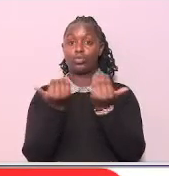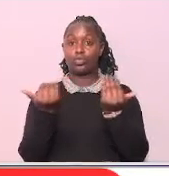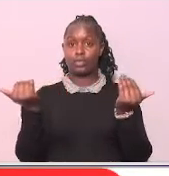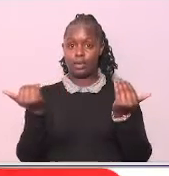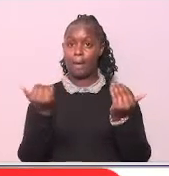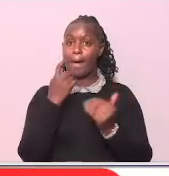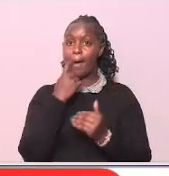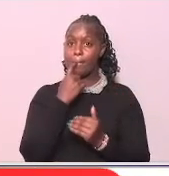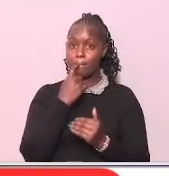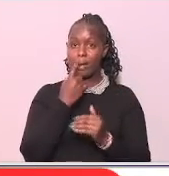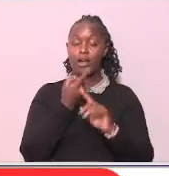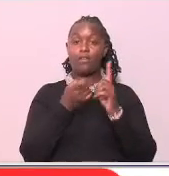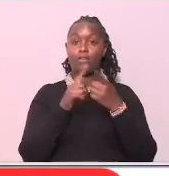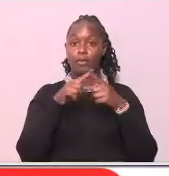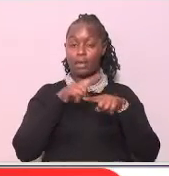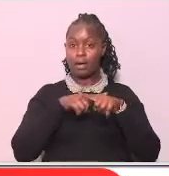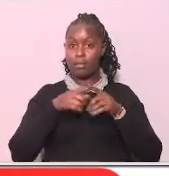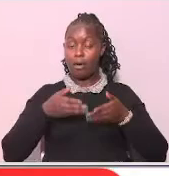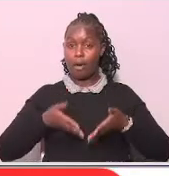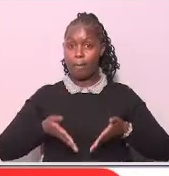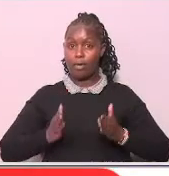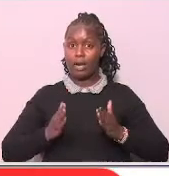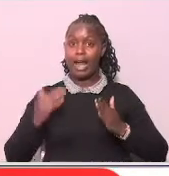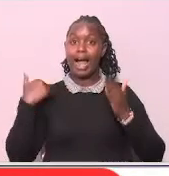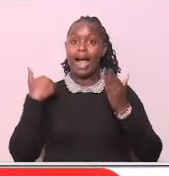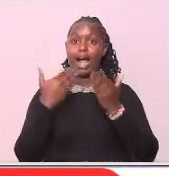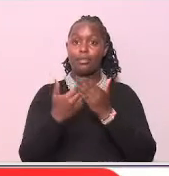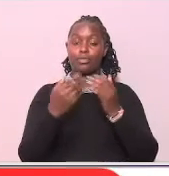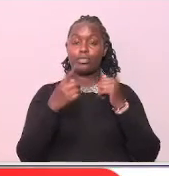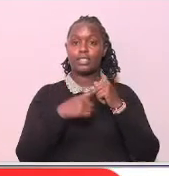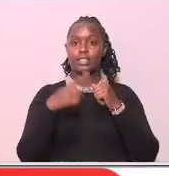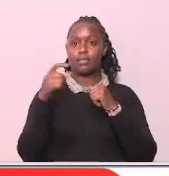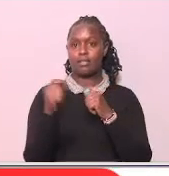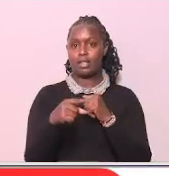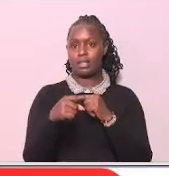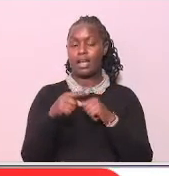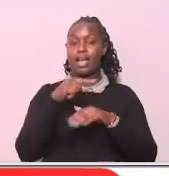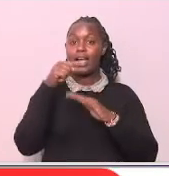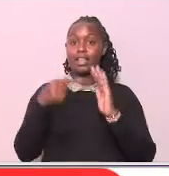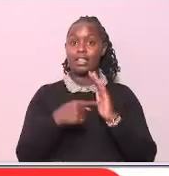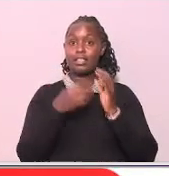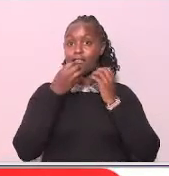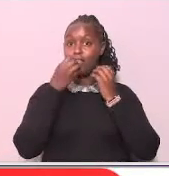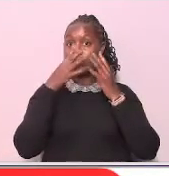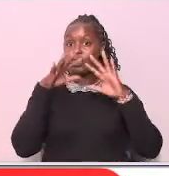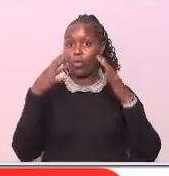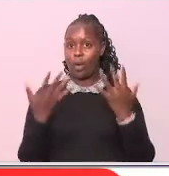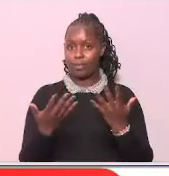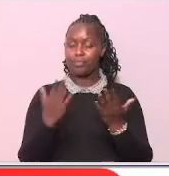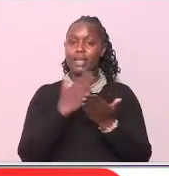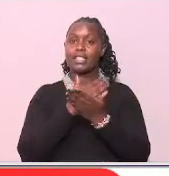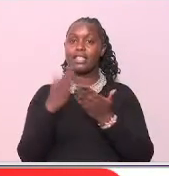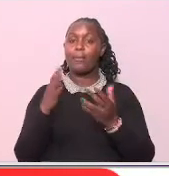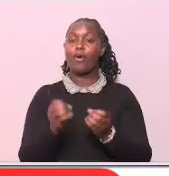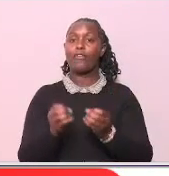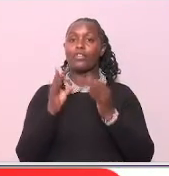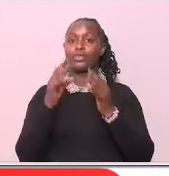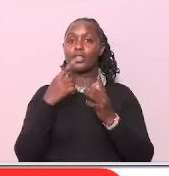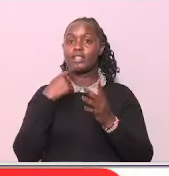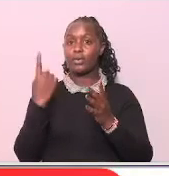kuzaliwa hadi kufikia miezi 6. Hii ni kulingana na washikadau kutoka sekta ya afya wanaosema kuwa utafiti